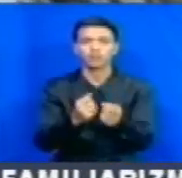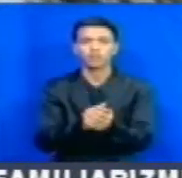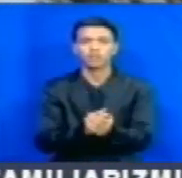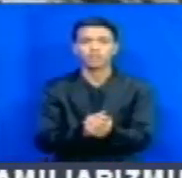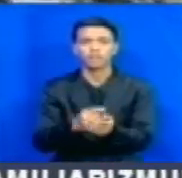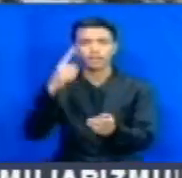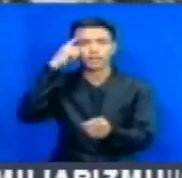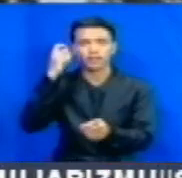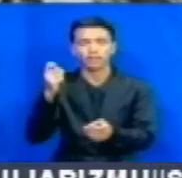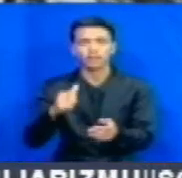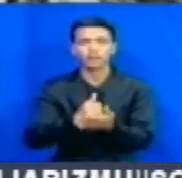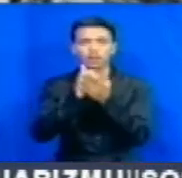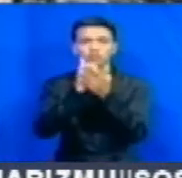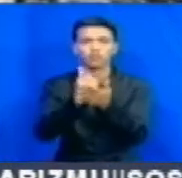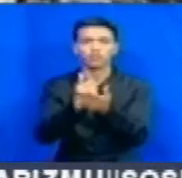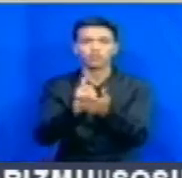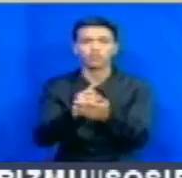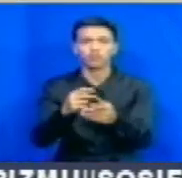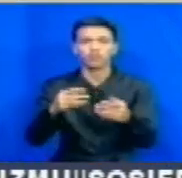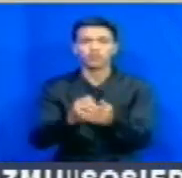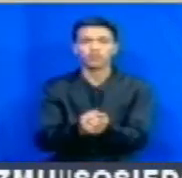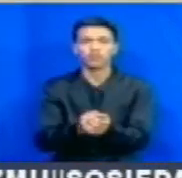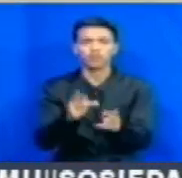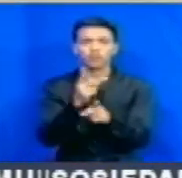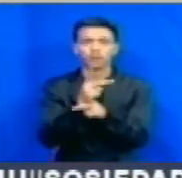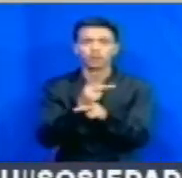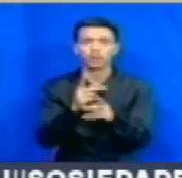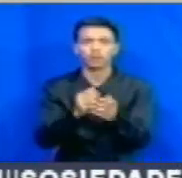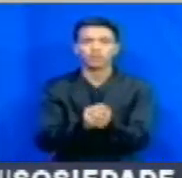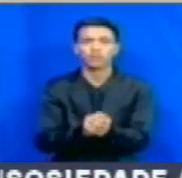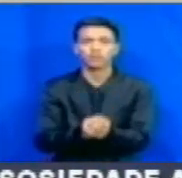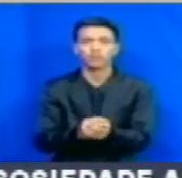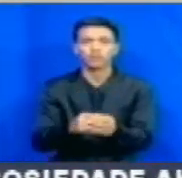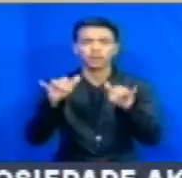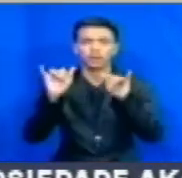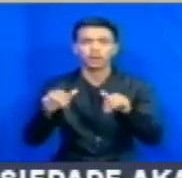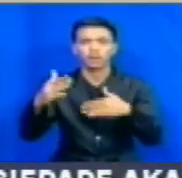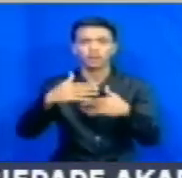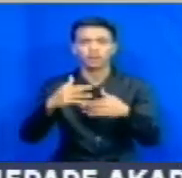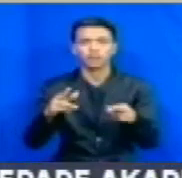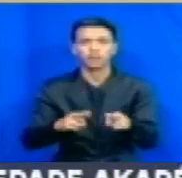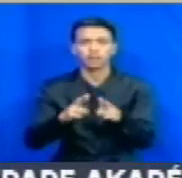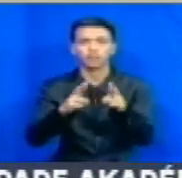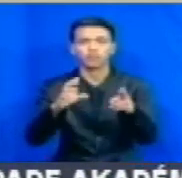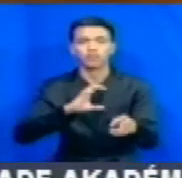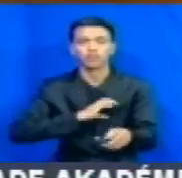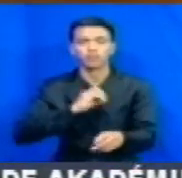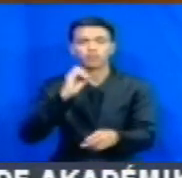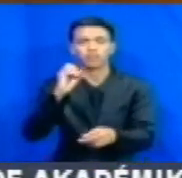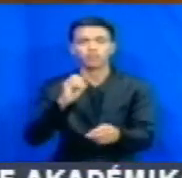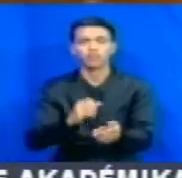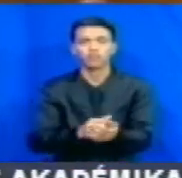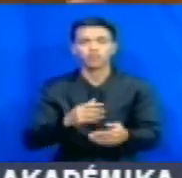LDA. Tamba se ajuda, satan comunidade Kampung Tuti, nebehela besik Mota Comoro. Yes, sentro